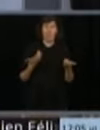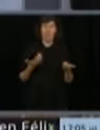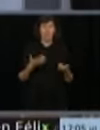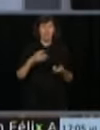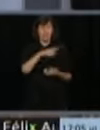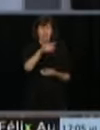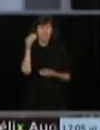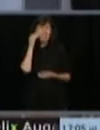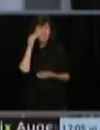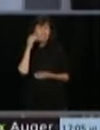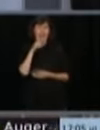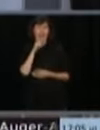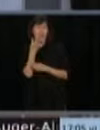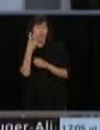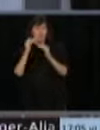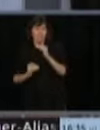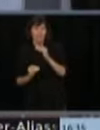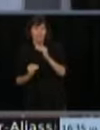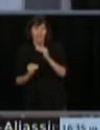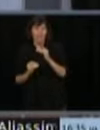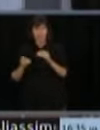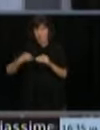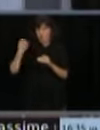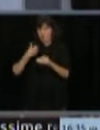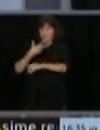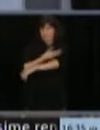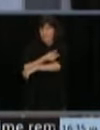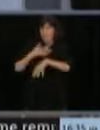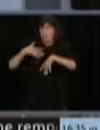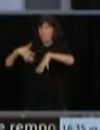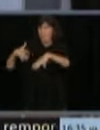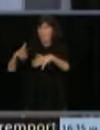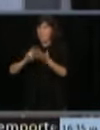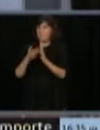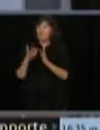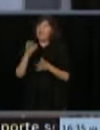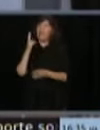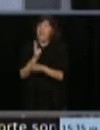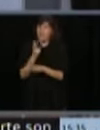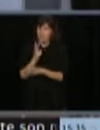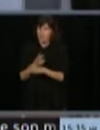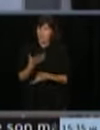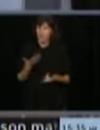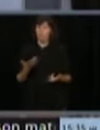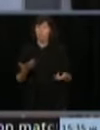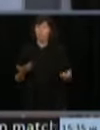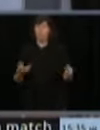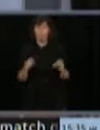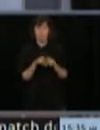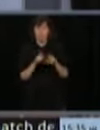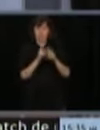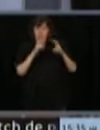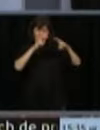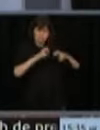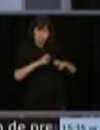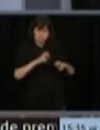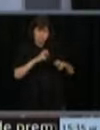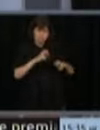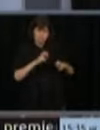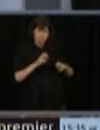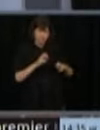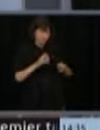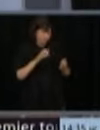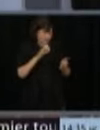de non-vaccinés. C'est pour ça qu'on voit les travaux qui vont avoir lieu là, sur la vaccination des plus jeunes pour être capable d'éliminer ce foyer-là, parce que ça